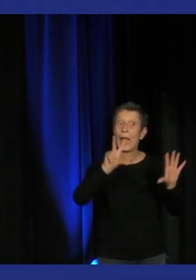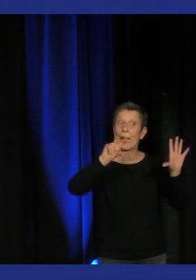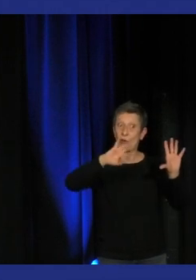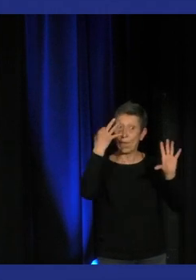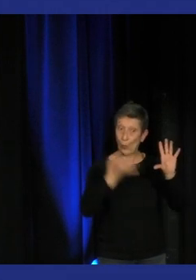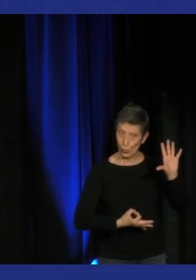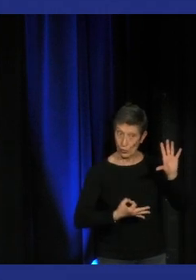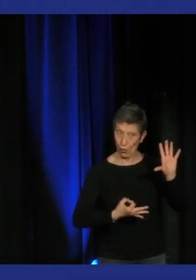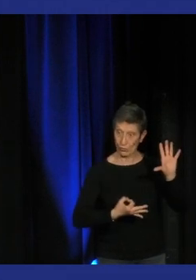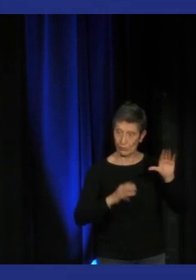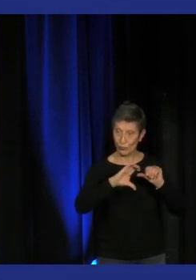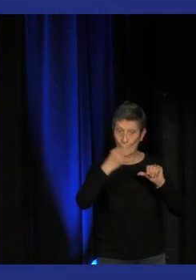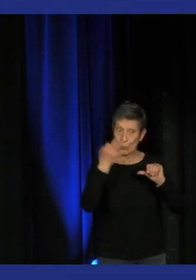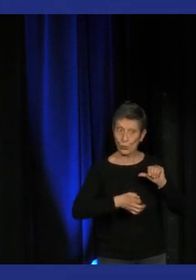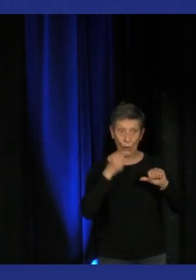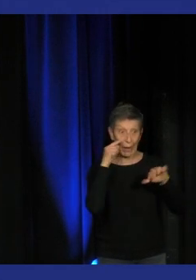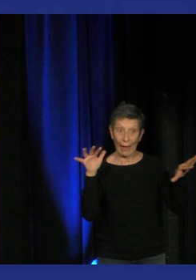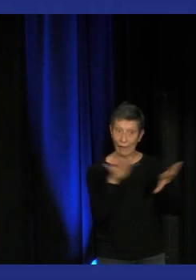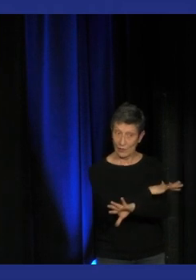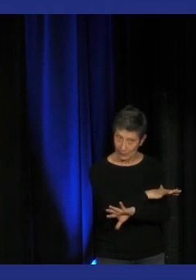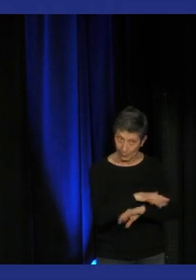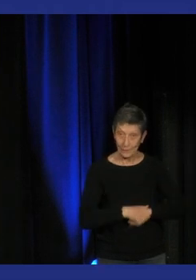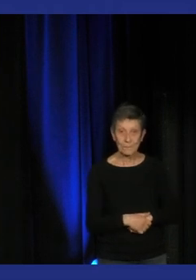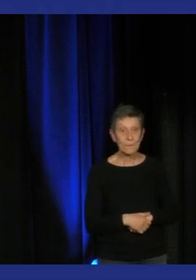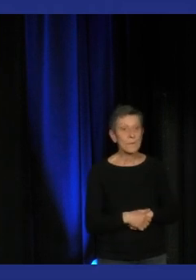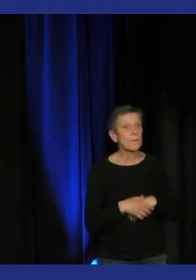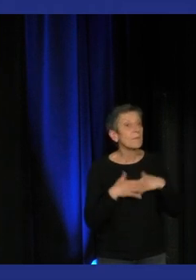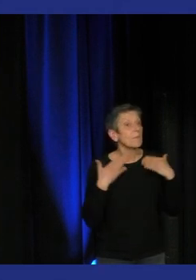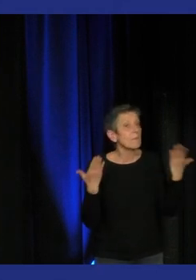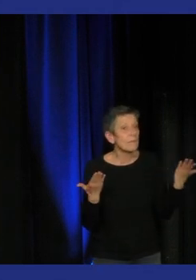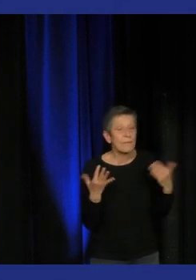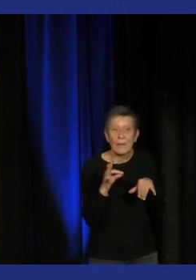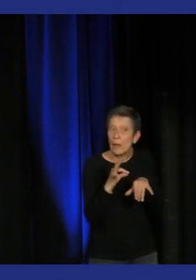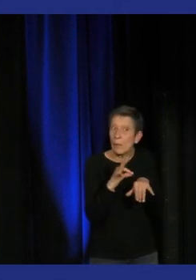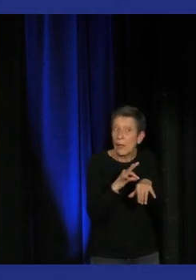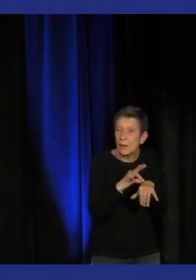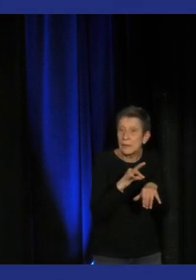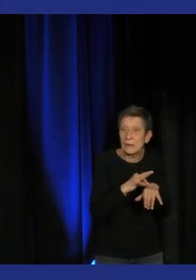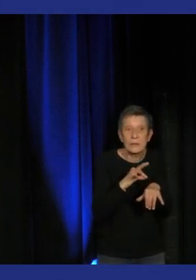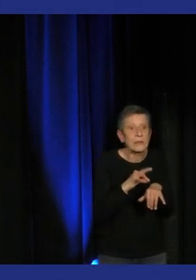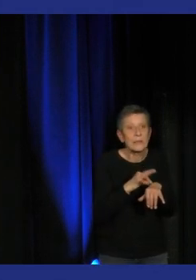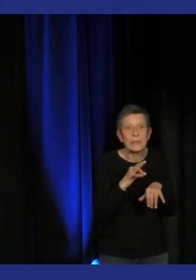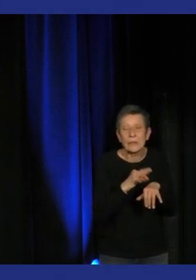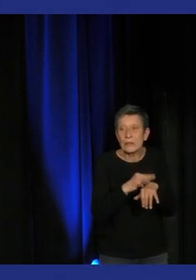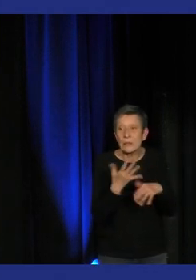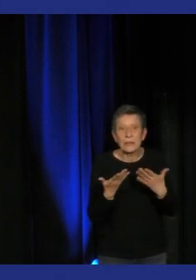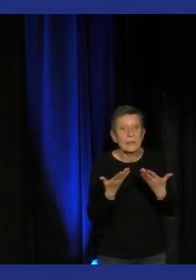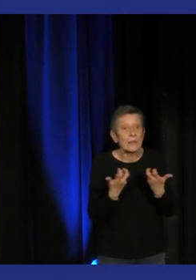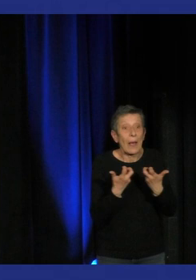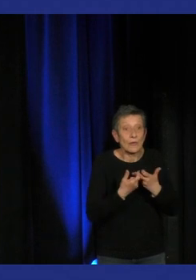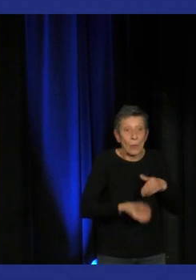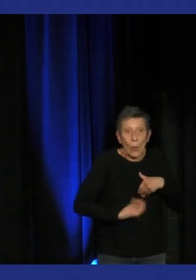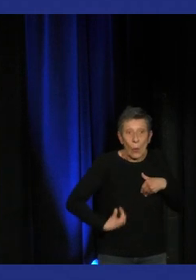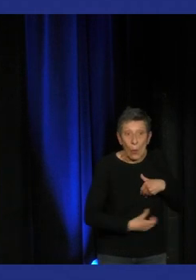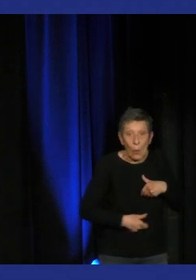des handicaps sont totalement invisibles. Toutes les maladies invalidantes, les problèmes par exemple de côlon